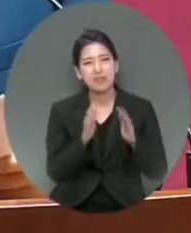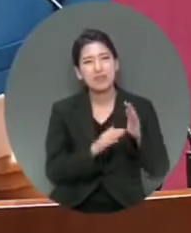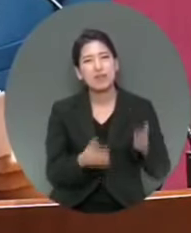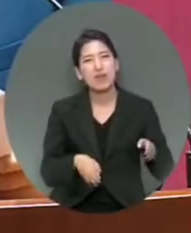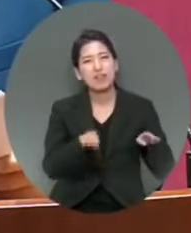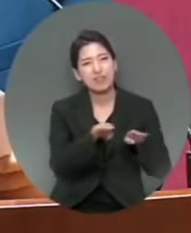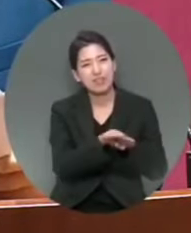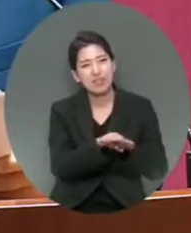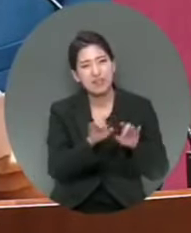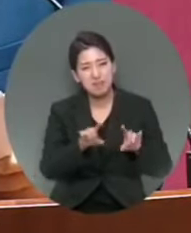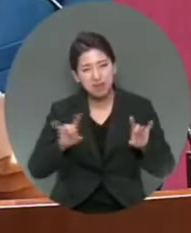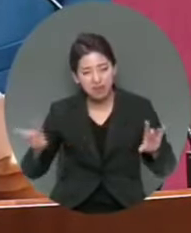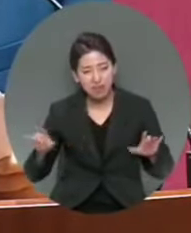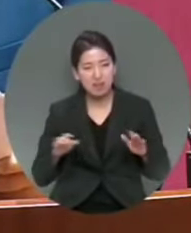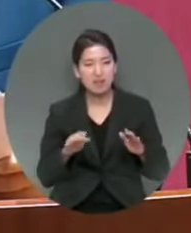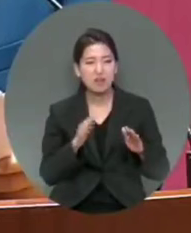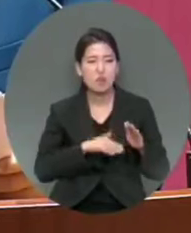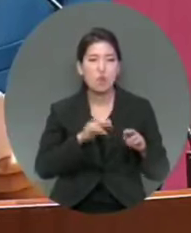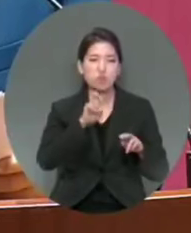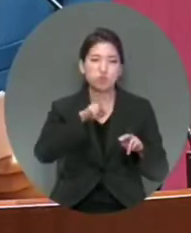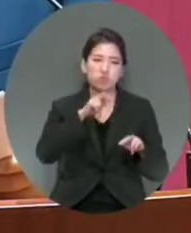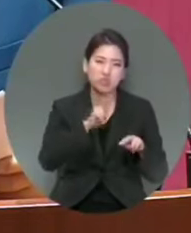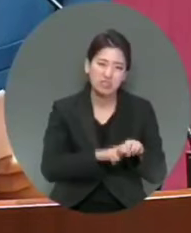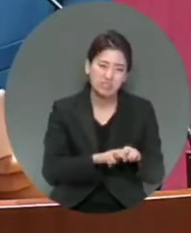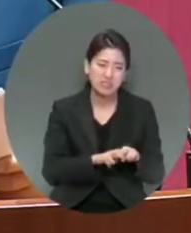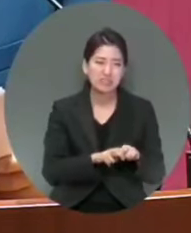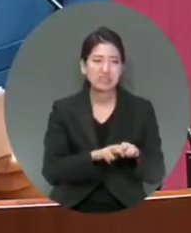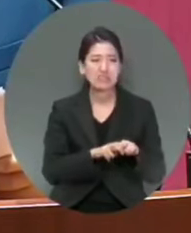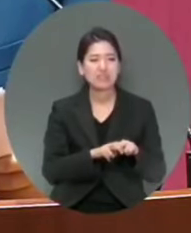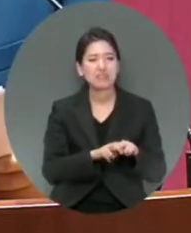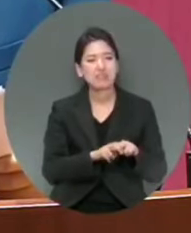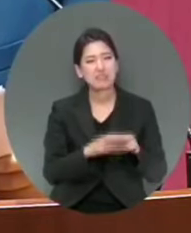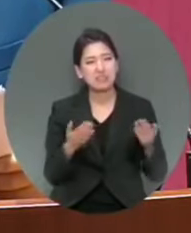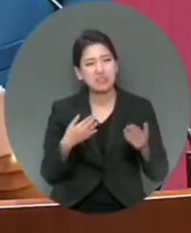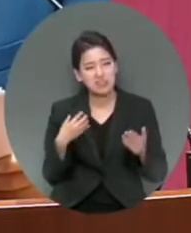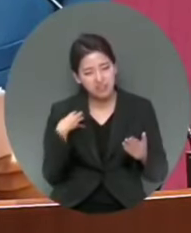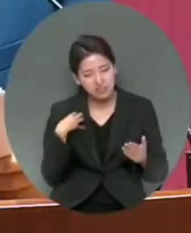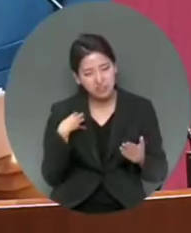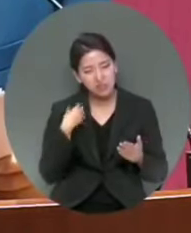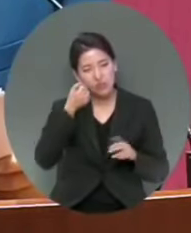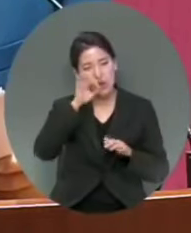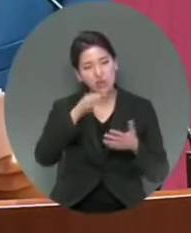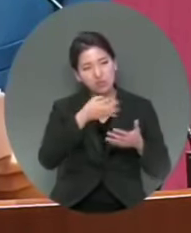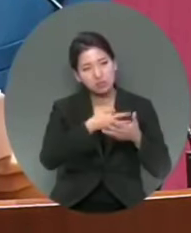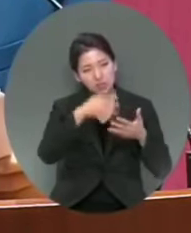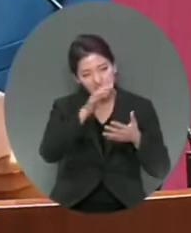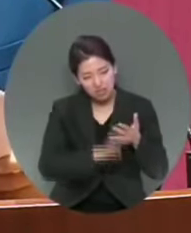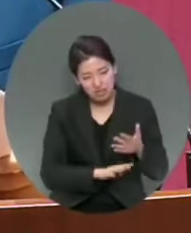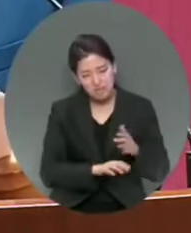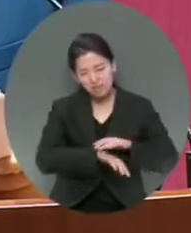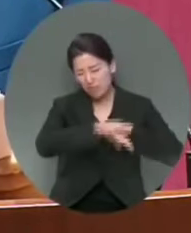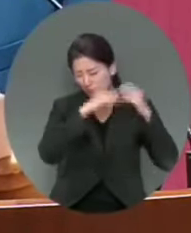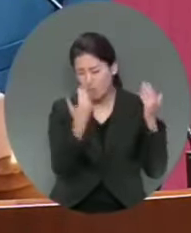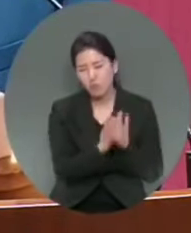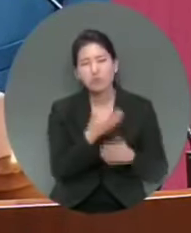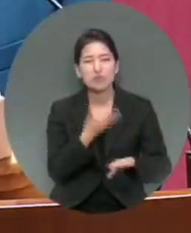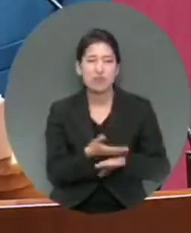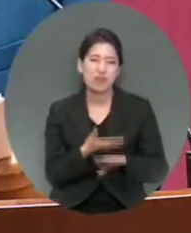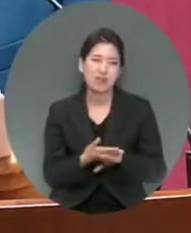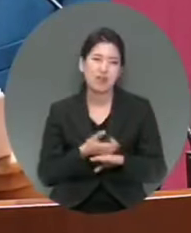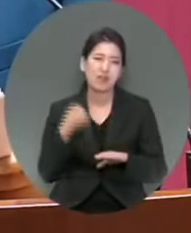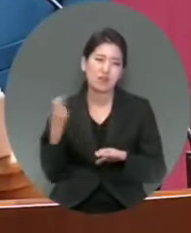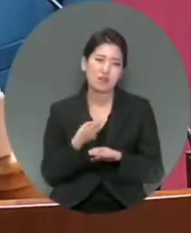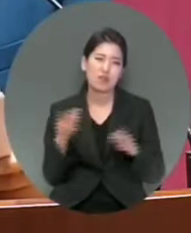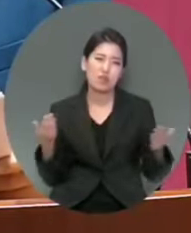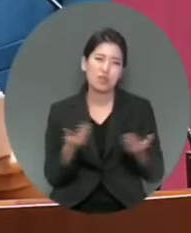규모 등이 다르고 임금 수준과 보수 체계가 굉장히 다양합니다. 그래서 담당 업무 종류, 난이도, 근속 연수 차이에